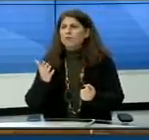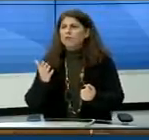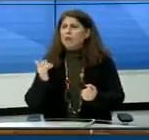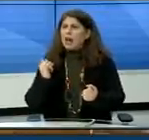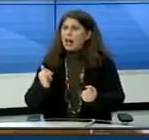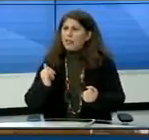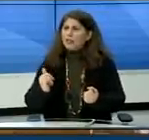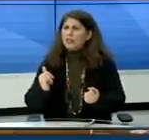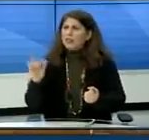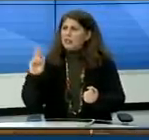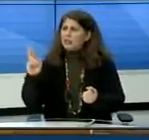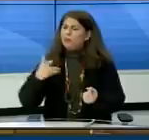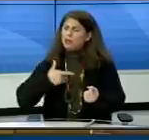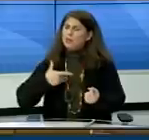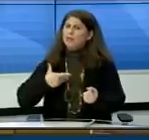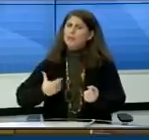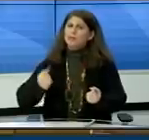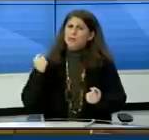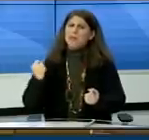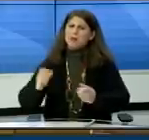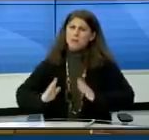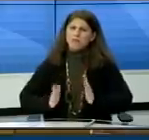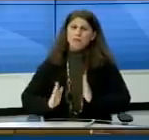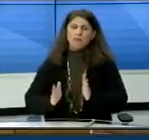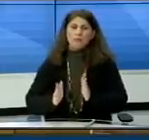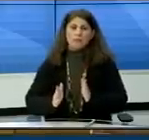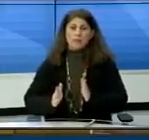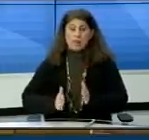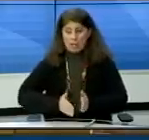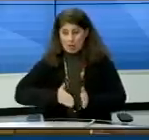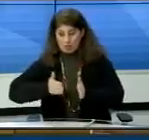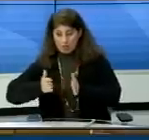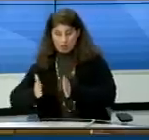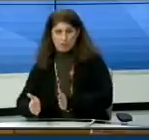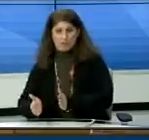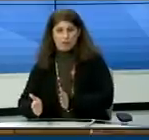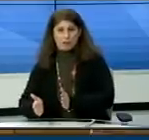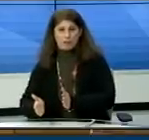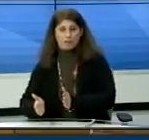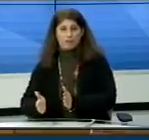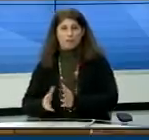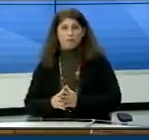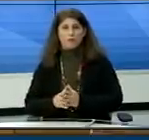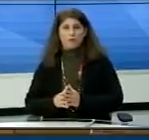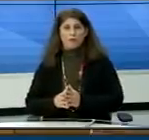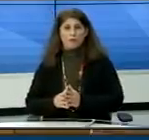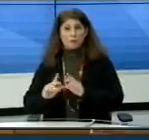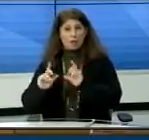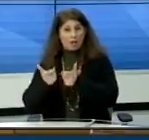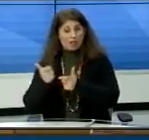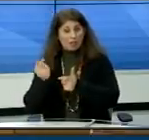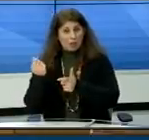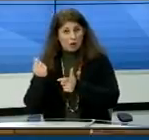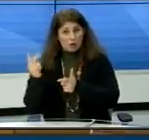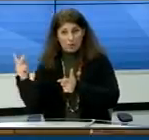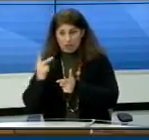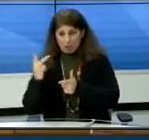ρυθμούς μας. Γιατί από τη μία πλευρά η εθνική οικονομία και η